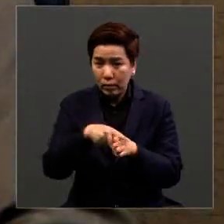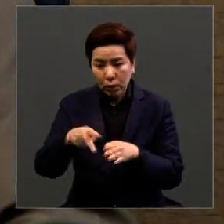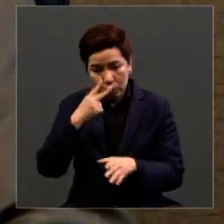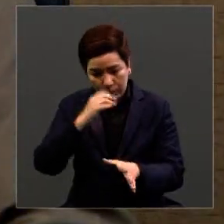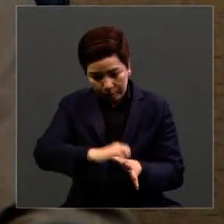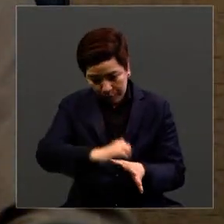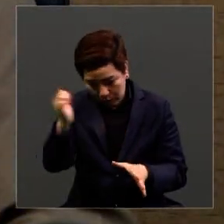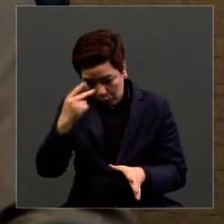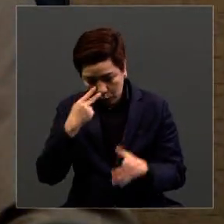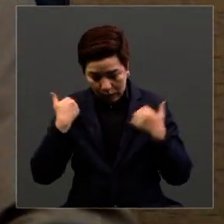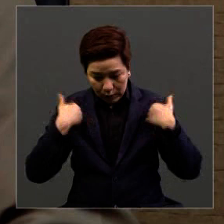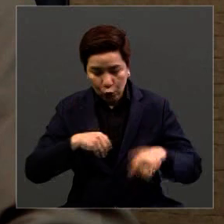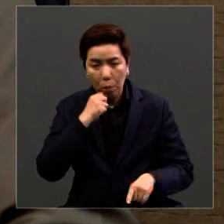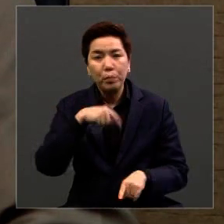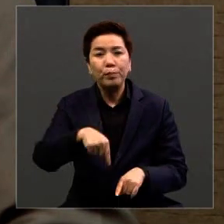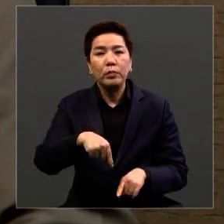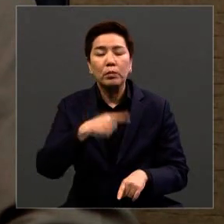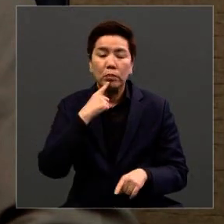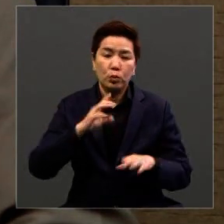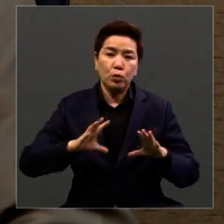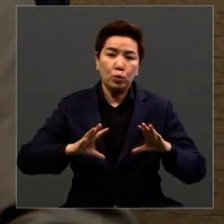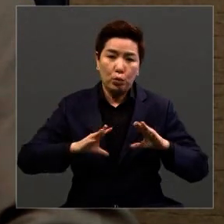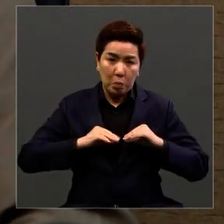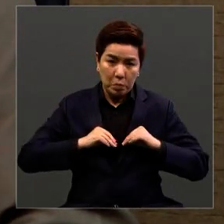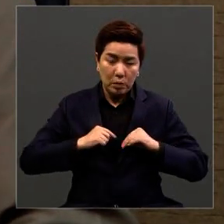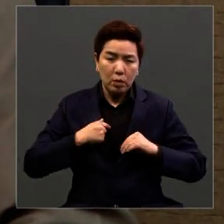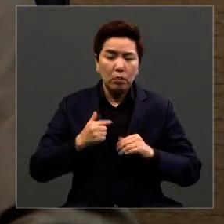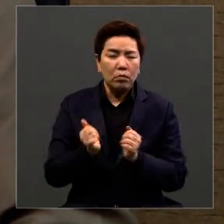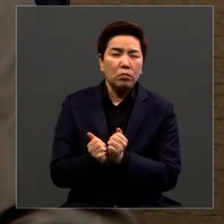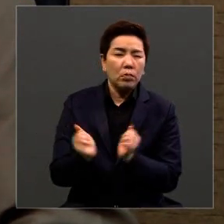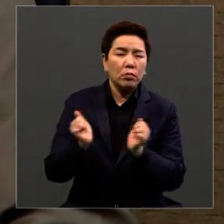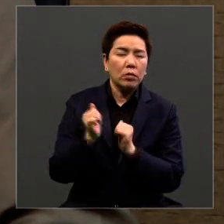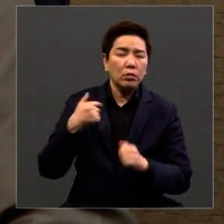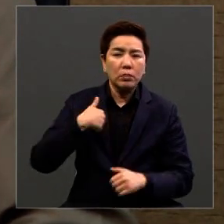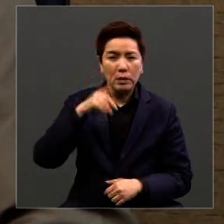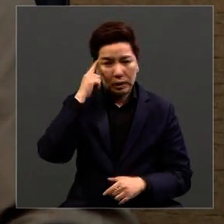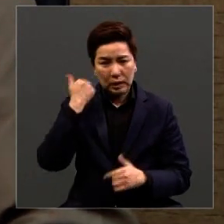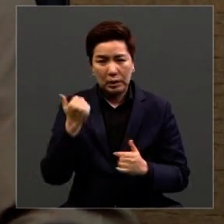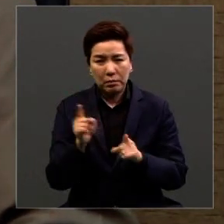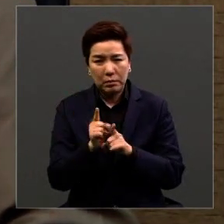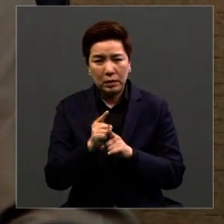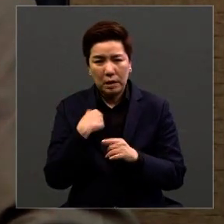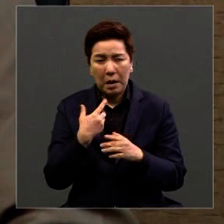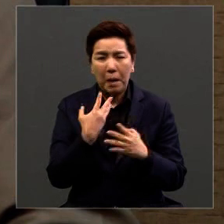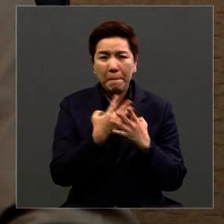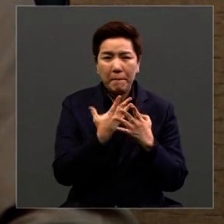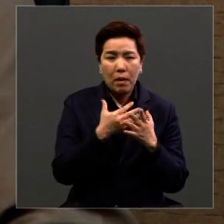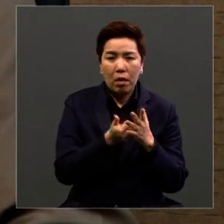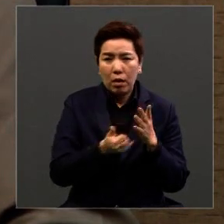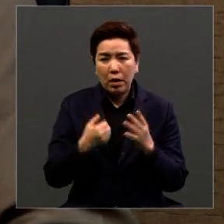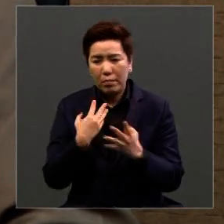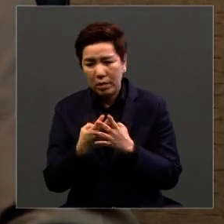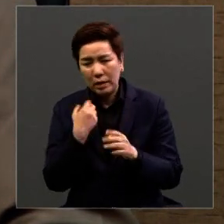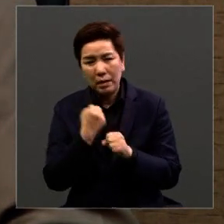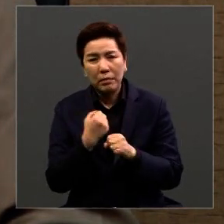ใต้เบาะมาก็จะเจอเสื้อส้มแหละมันก็รับสารภาพว่าที่ปล่อยผมไปเถอะเนี่ยผมโดนเพิ่งพ้นโทษมาเนี่ยติดกระ